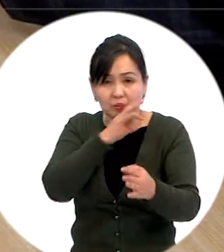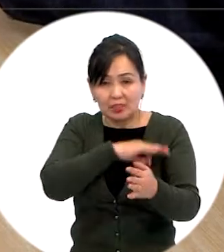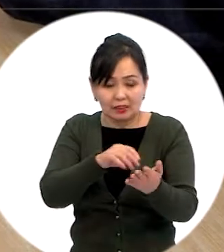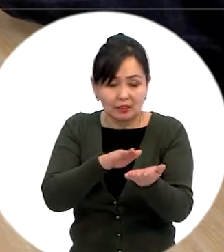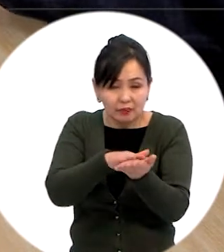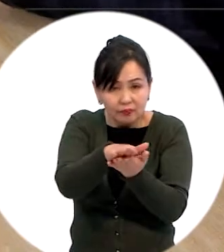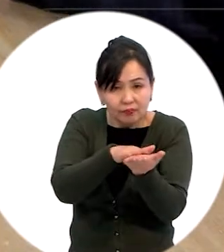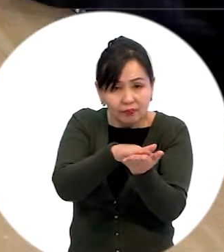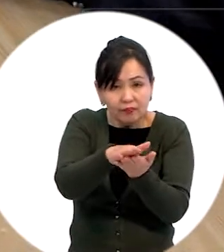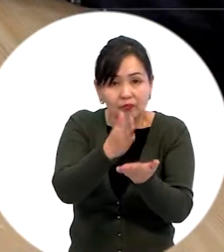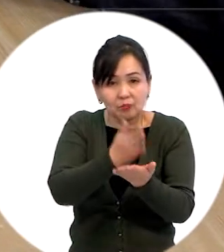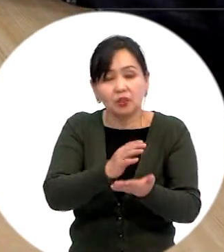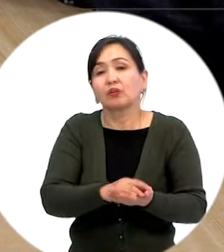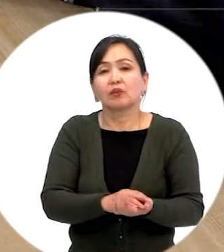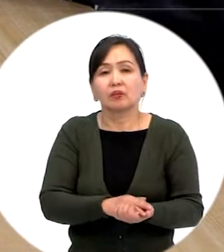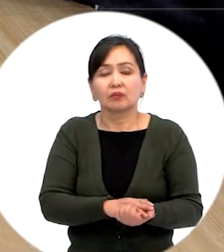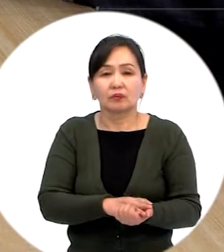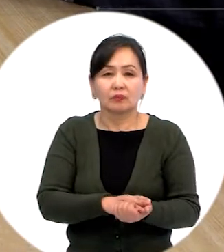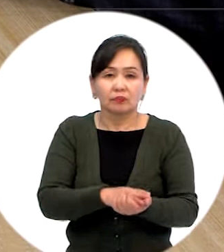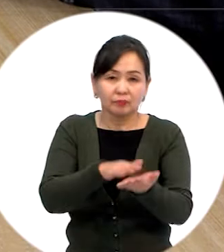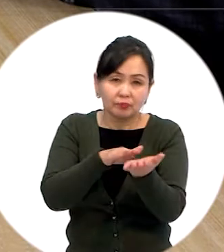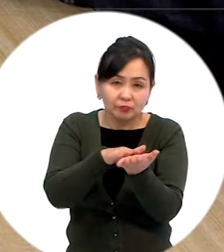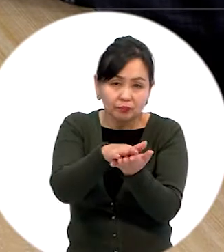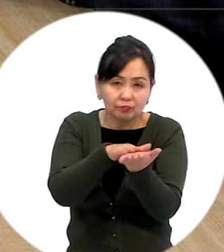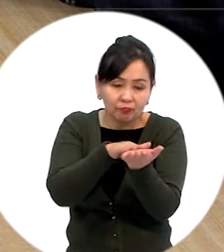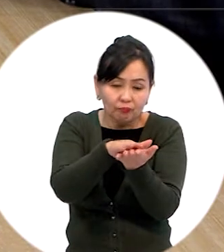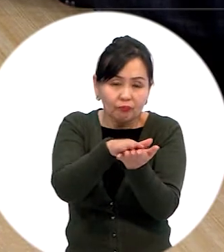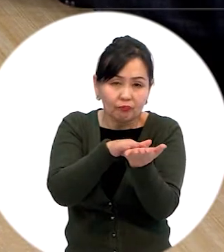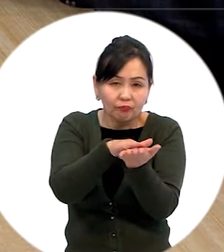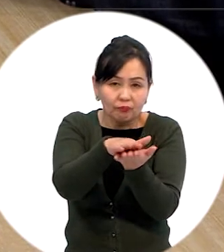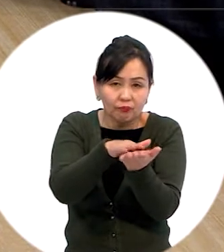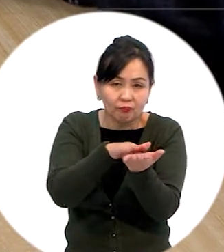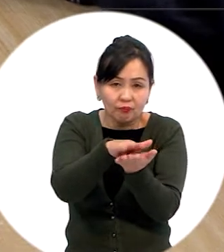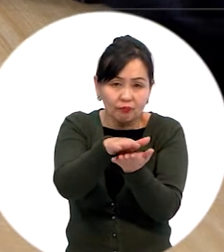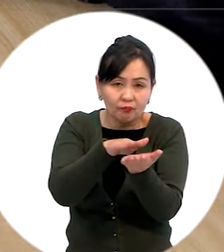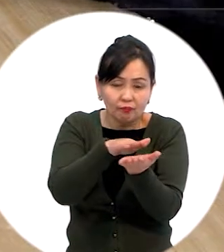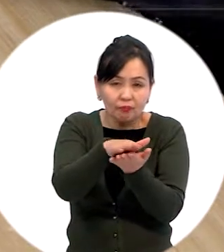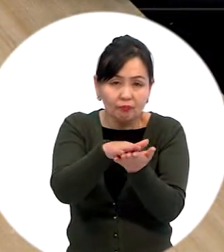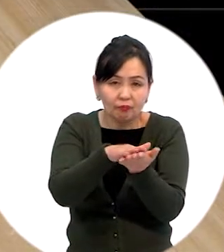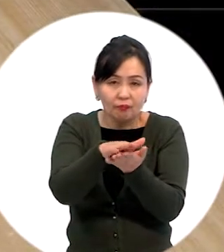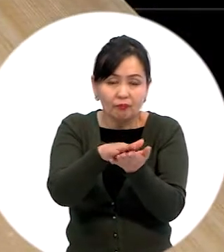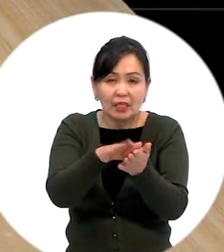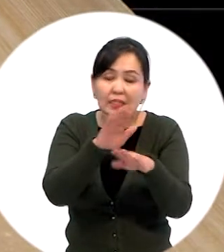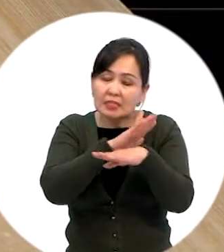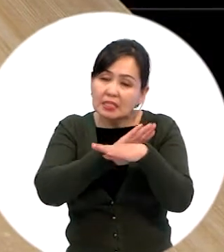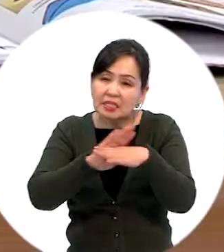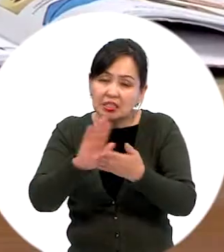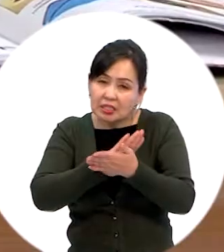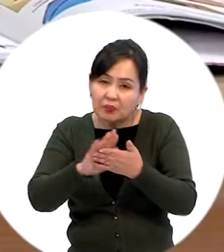хийхээр нилээн бас гадна тал нь гоё хэлбэртэй өөгүй бас болж өгдөг